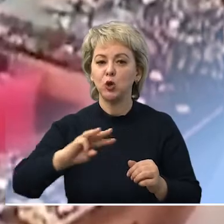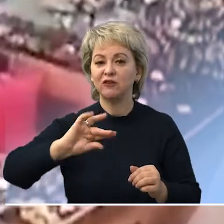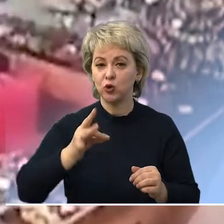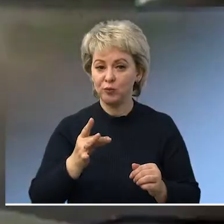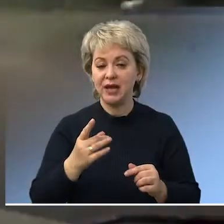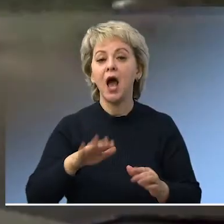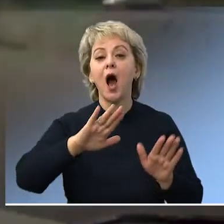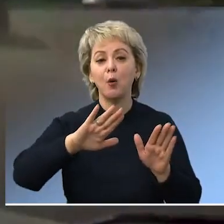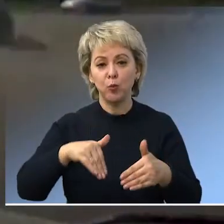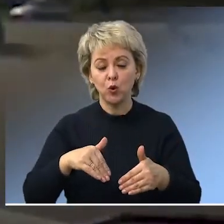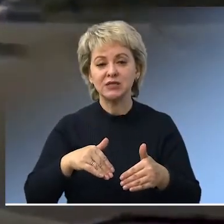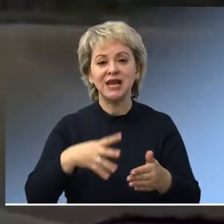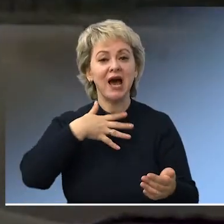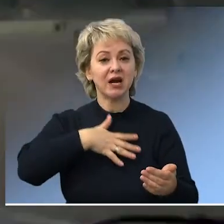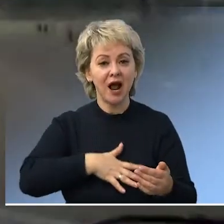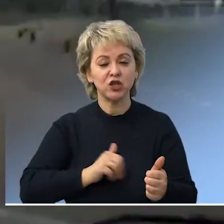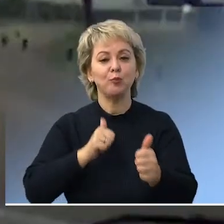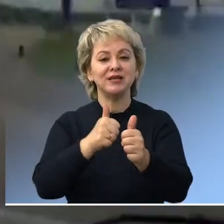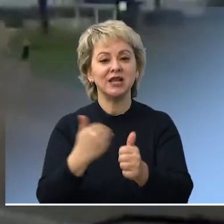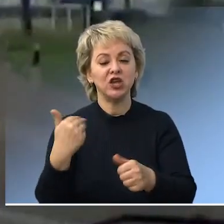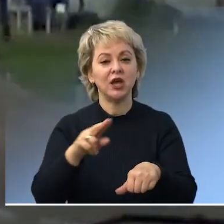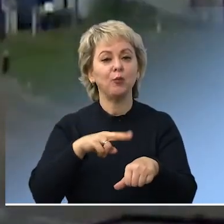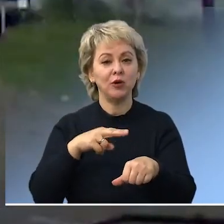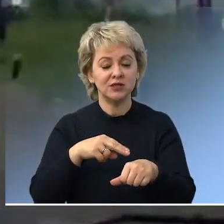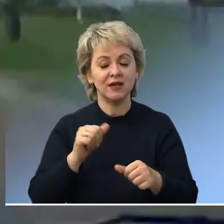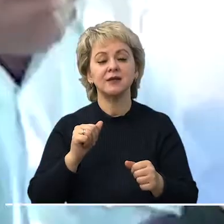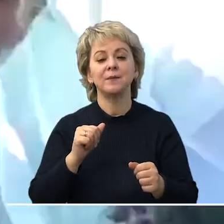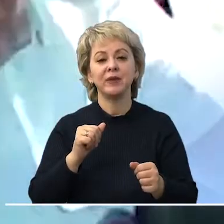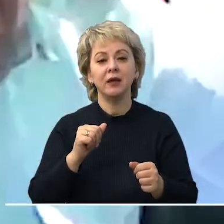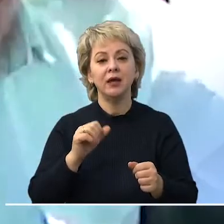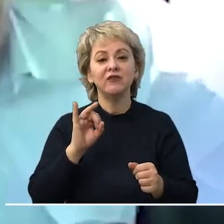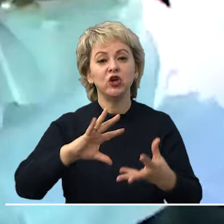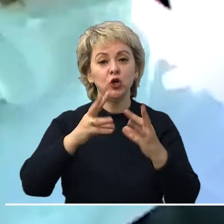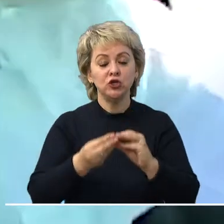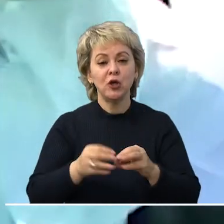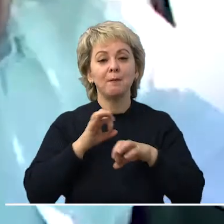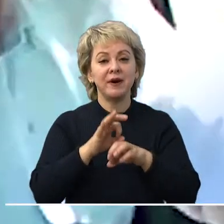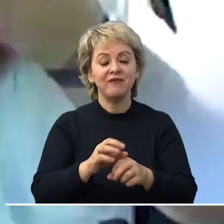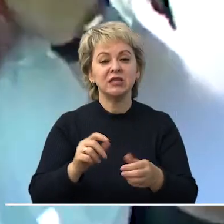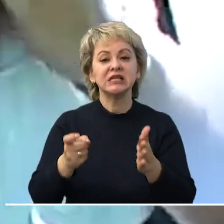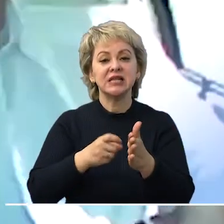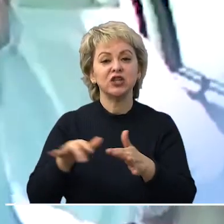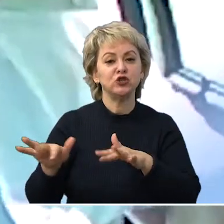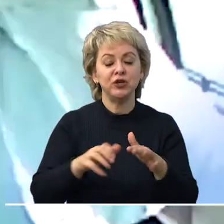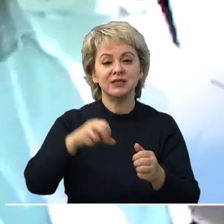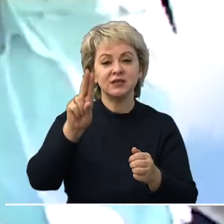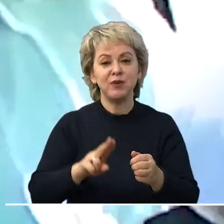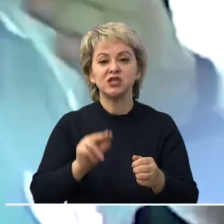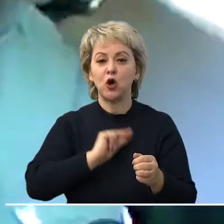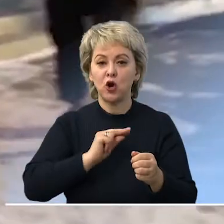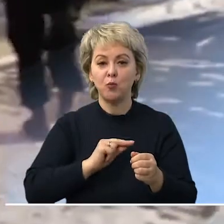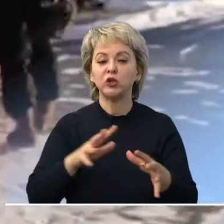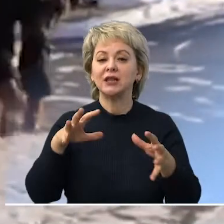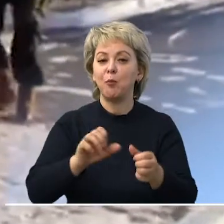миллионов рублей, а после ранили преследовавшего их сотрудника госавтоинспекции. В результате проведенных следственных действий и